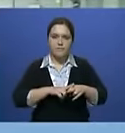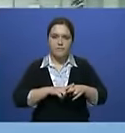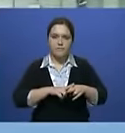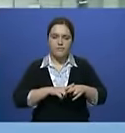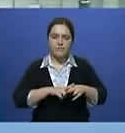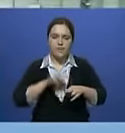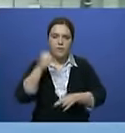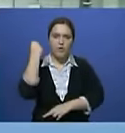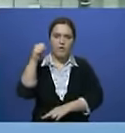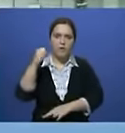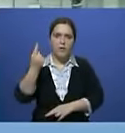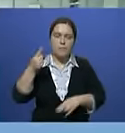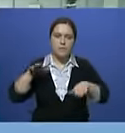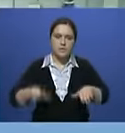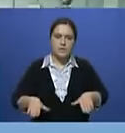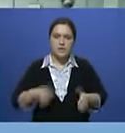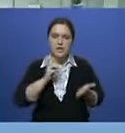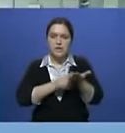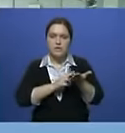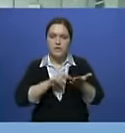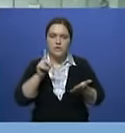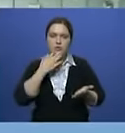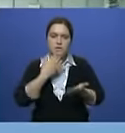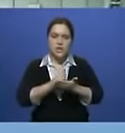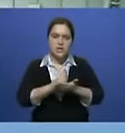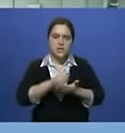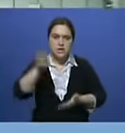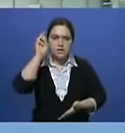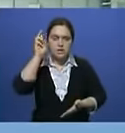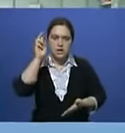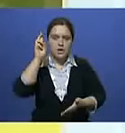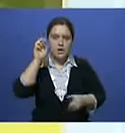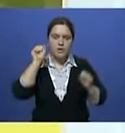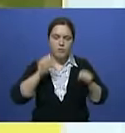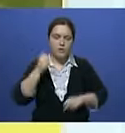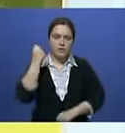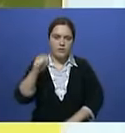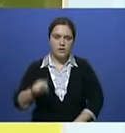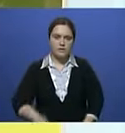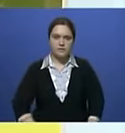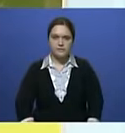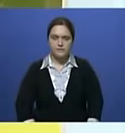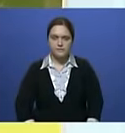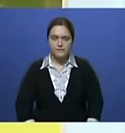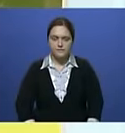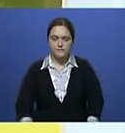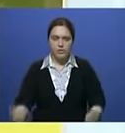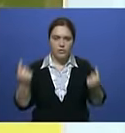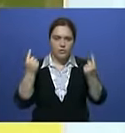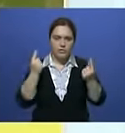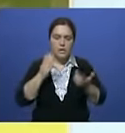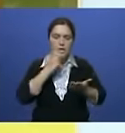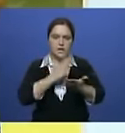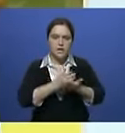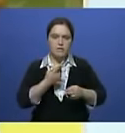выигрывать первые места доказывать что наша страна дой выва масштабностью проекта